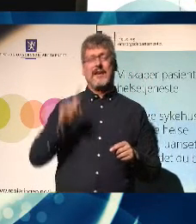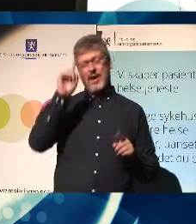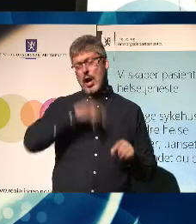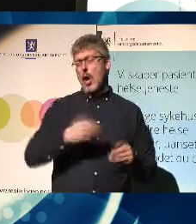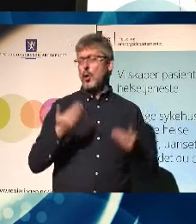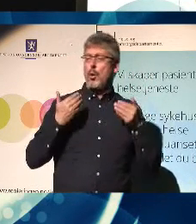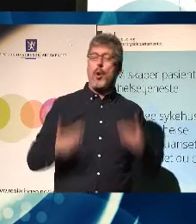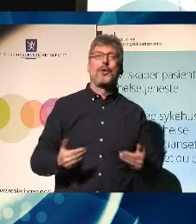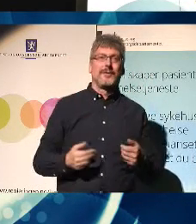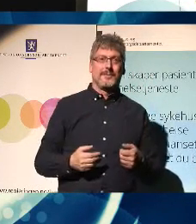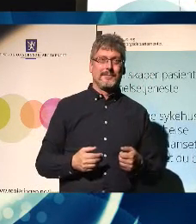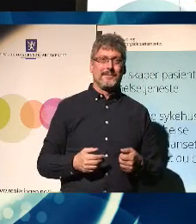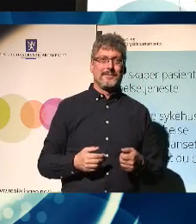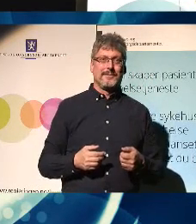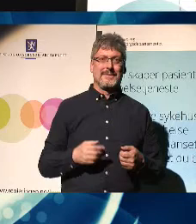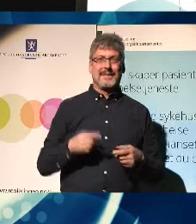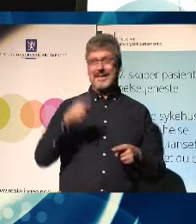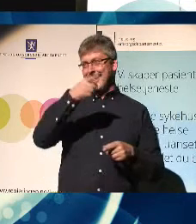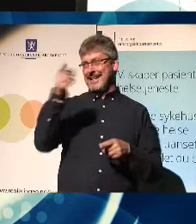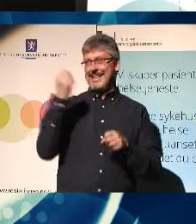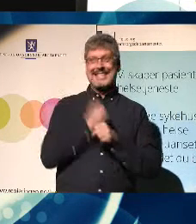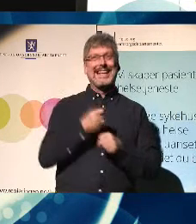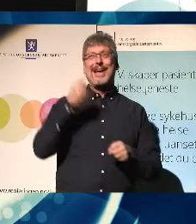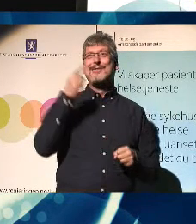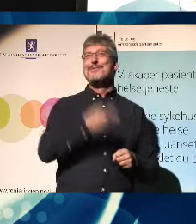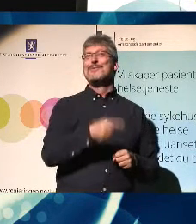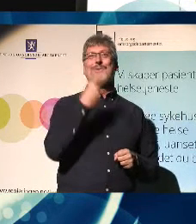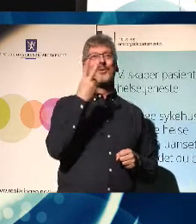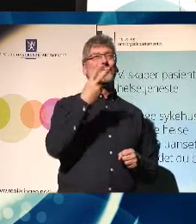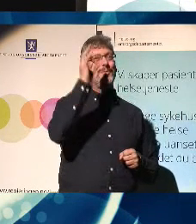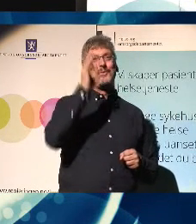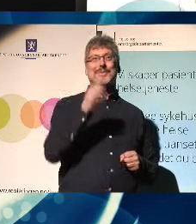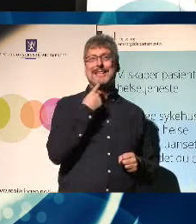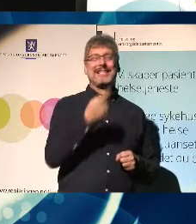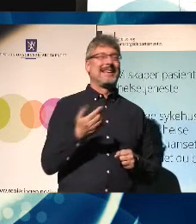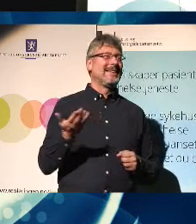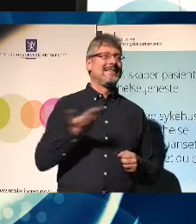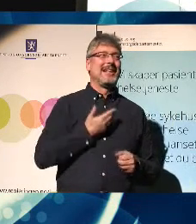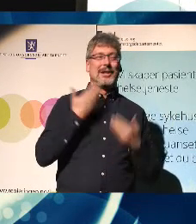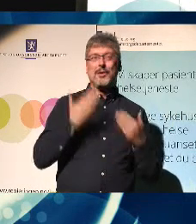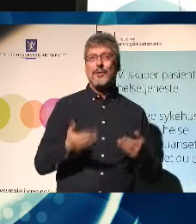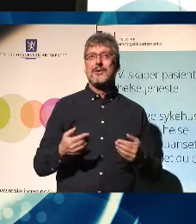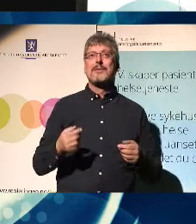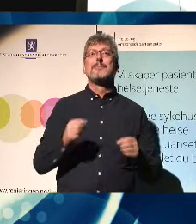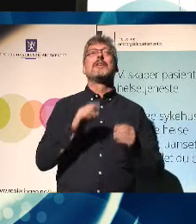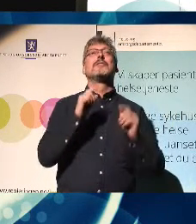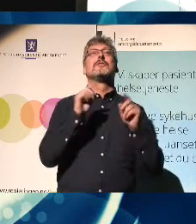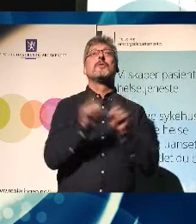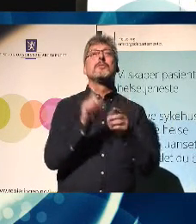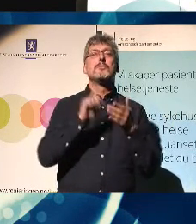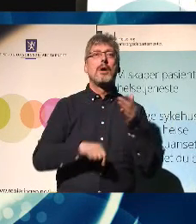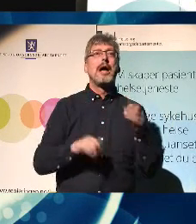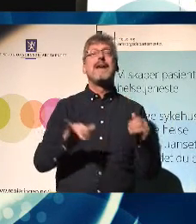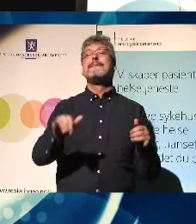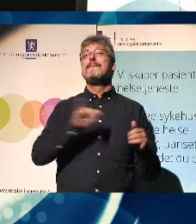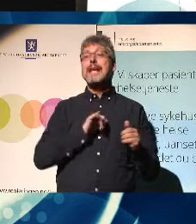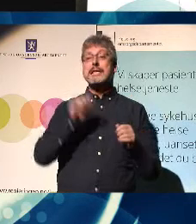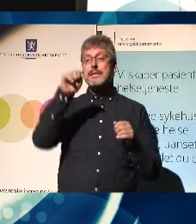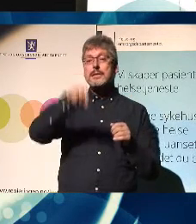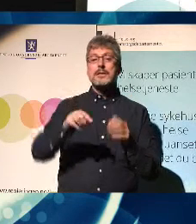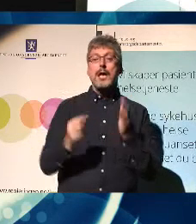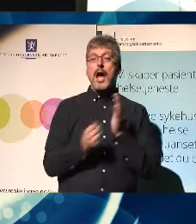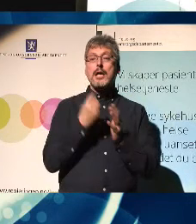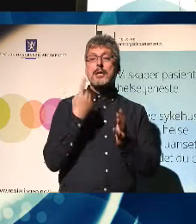godt. Og her ville sikkert 102% sagt at dette kan vi veldig godt. Og så ble de spurt om, hvis de kom opp i en